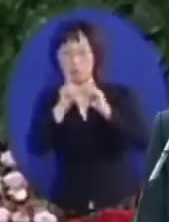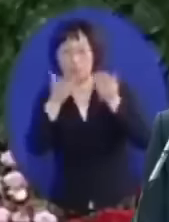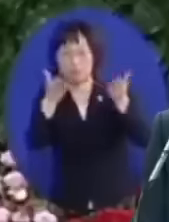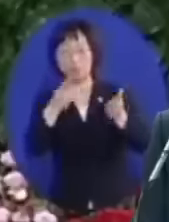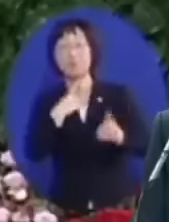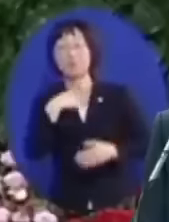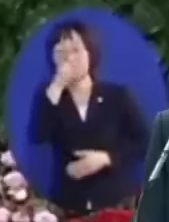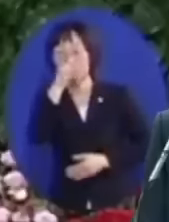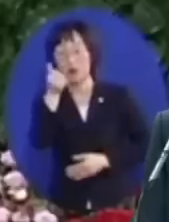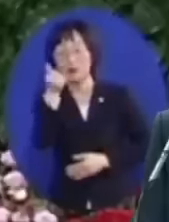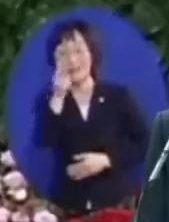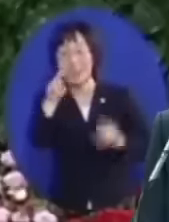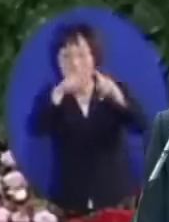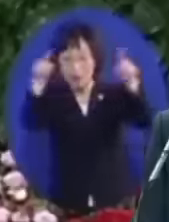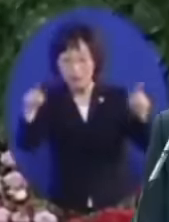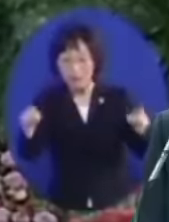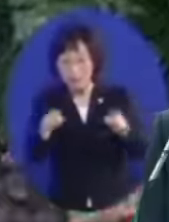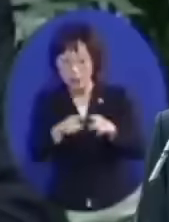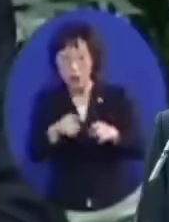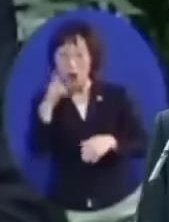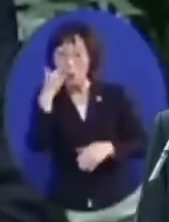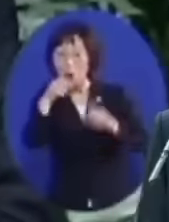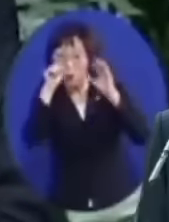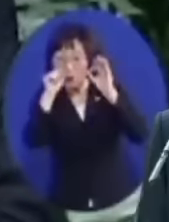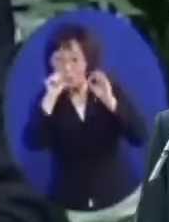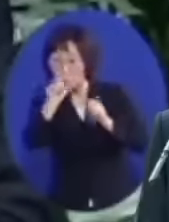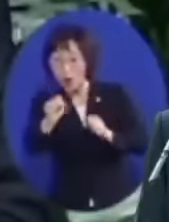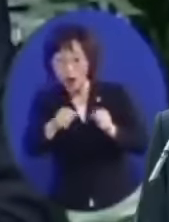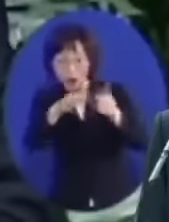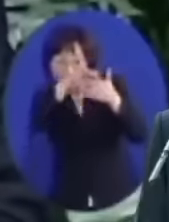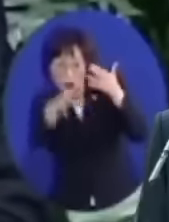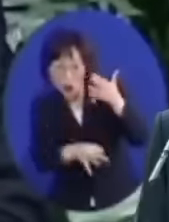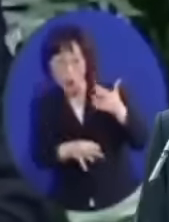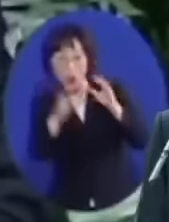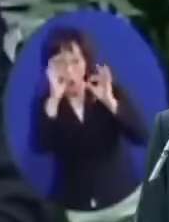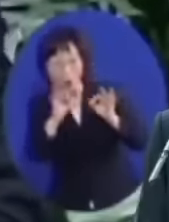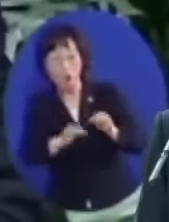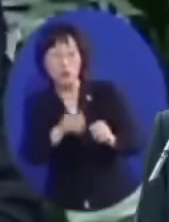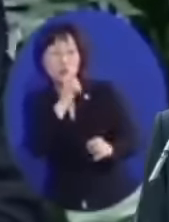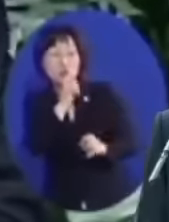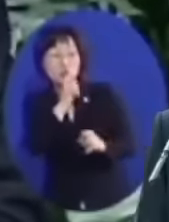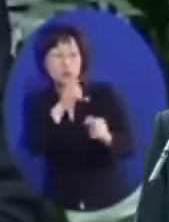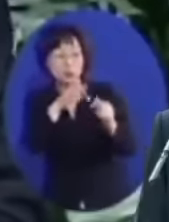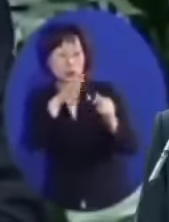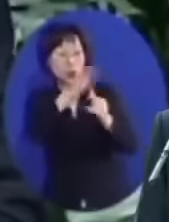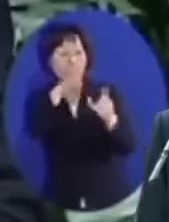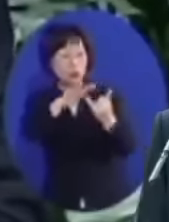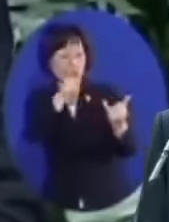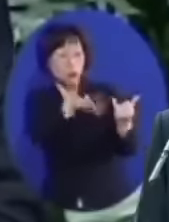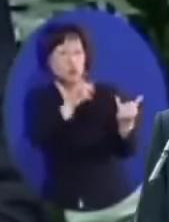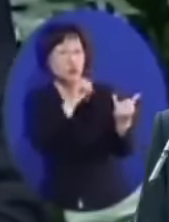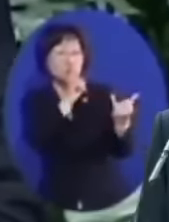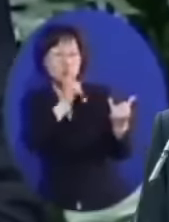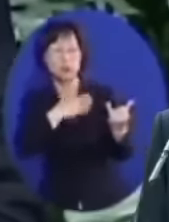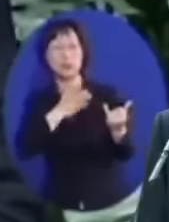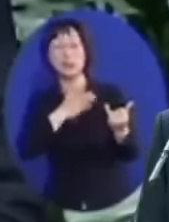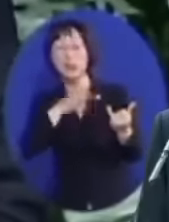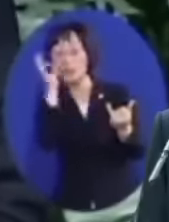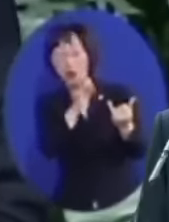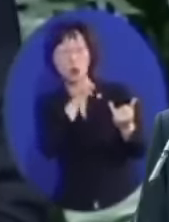부모가 좋아하는 프로가 나올 때는 아이들이 말로 쉬쉬 지금 부모가 텔레비 보고 있다.